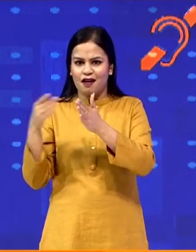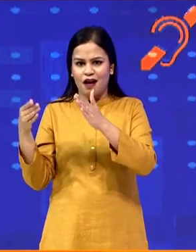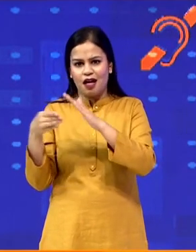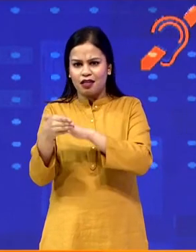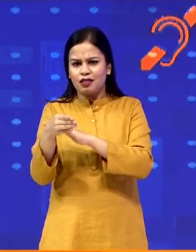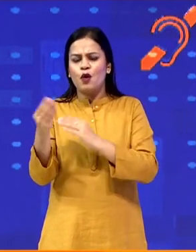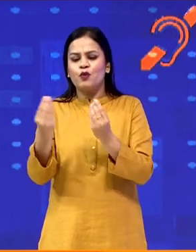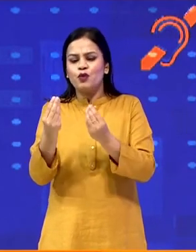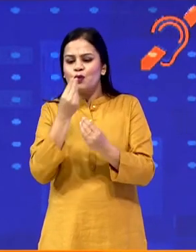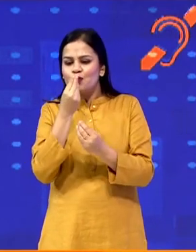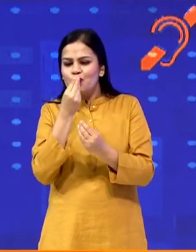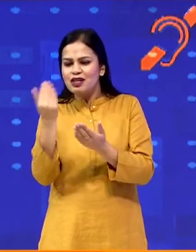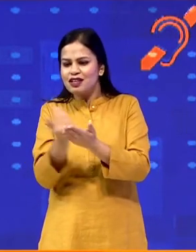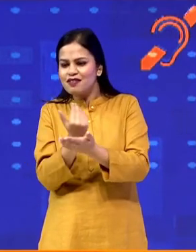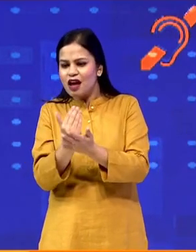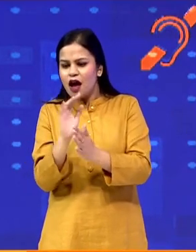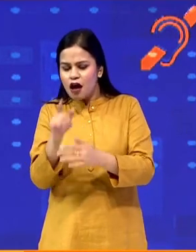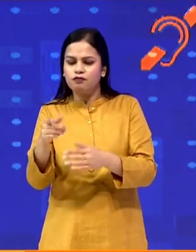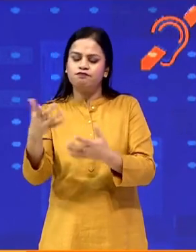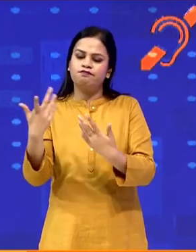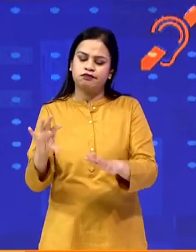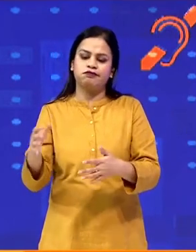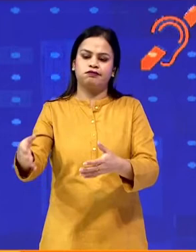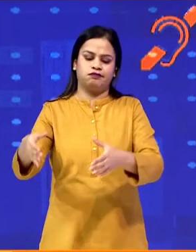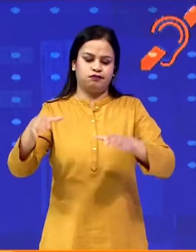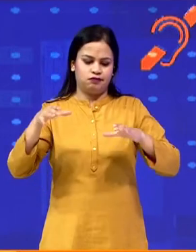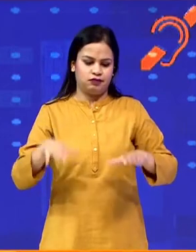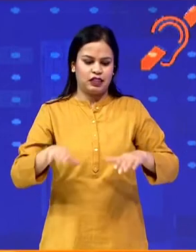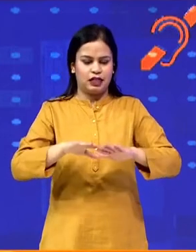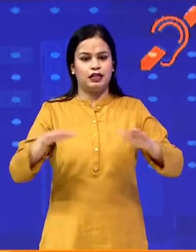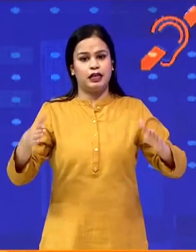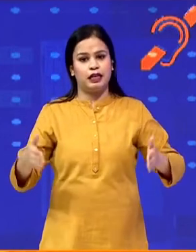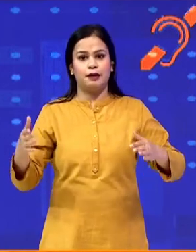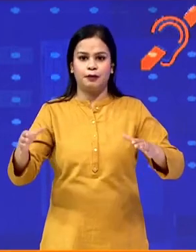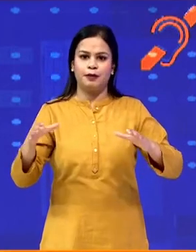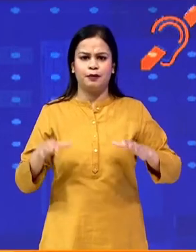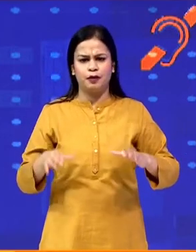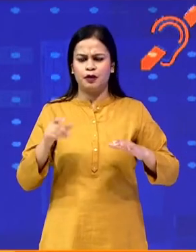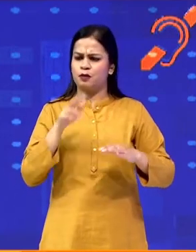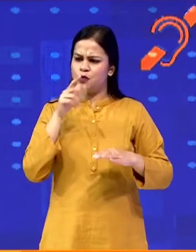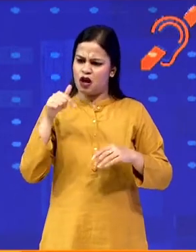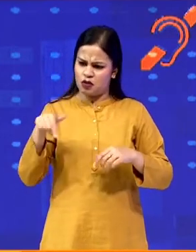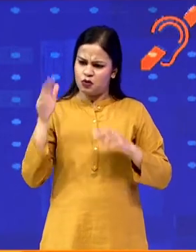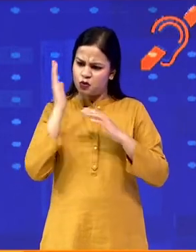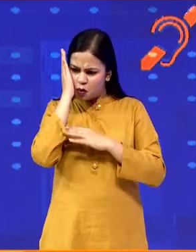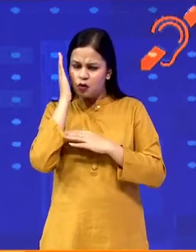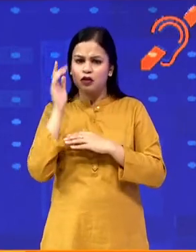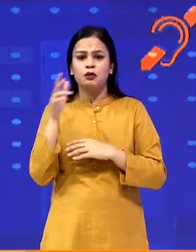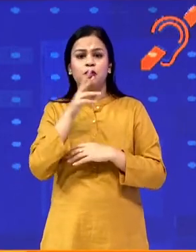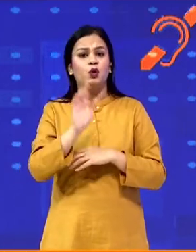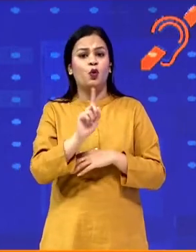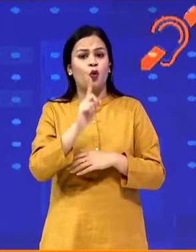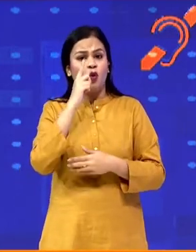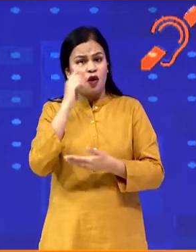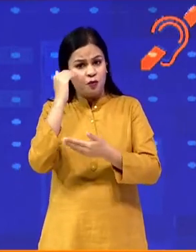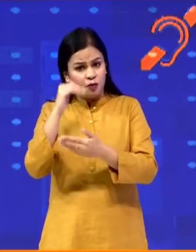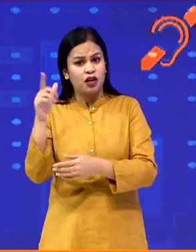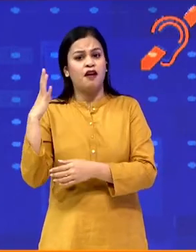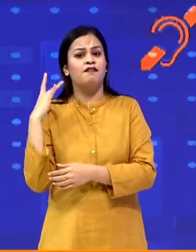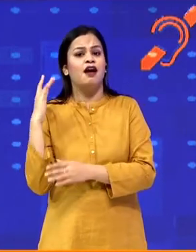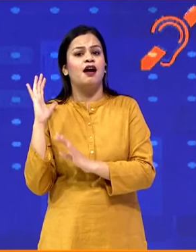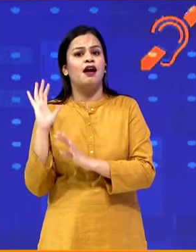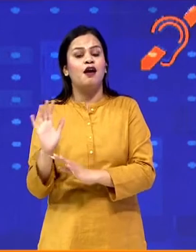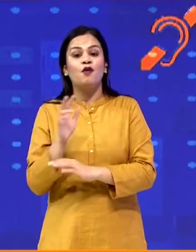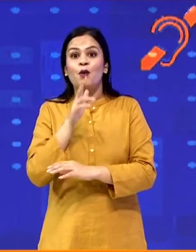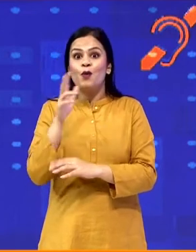जो खाना है बचता है वह टेबल में ले आते थे तुम्हें क्या वहां सोए होंगे तो वह कहता नहीं लड़की अभी इंतजार करती तो उसका मतलब